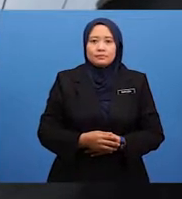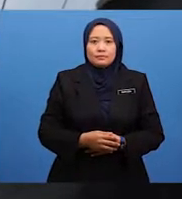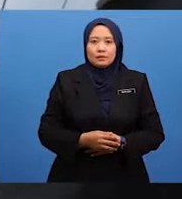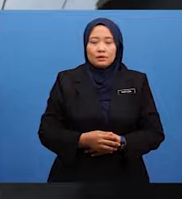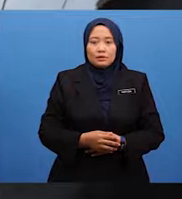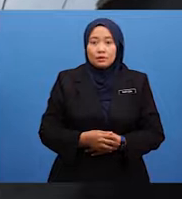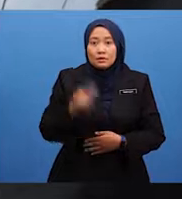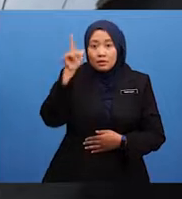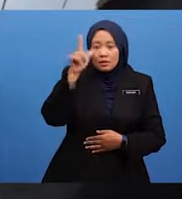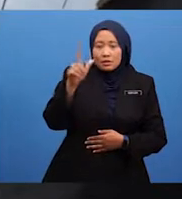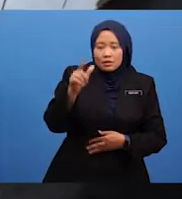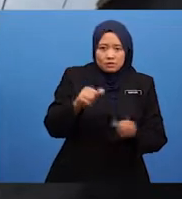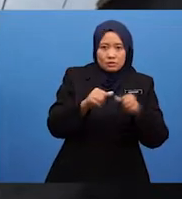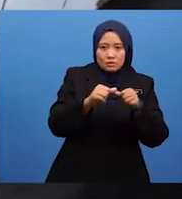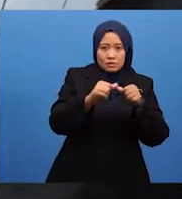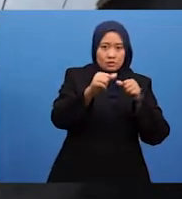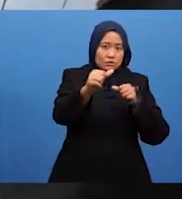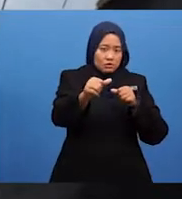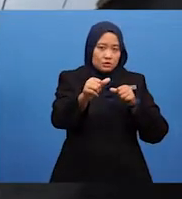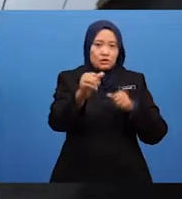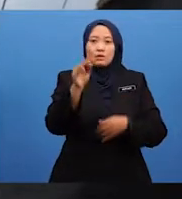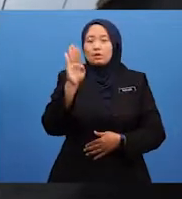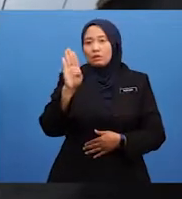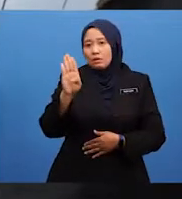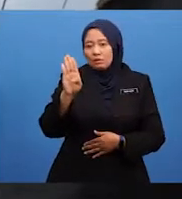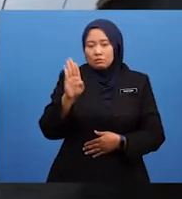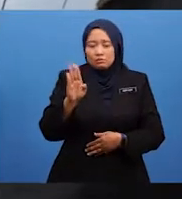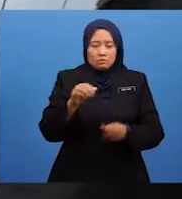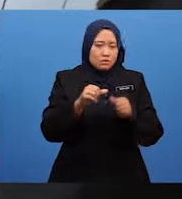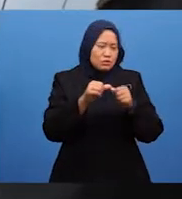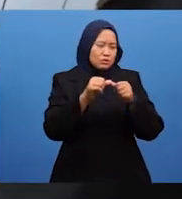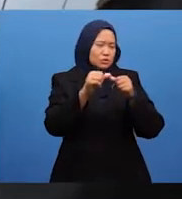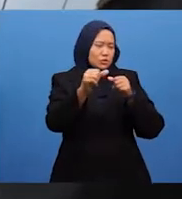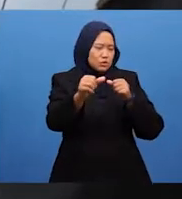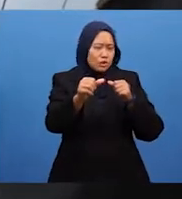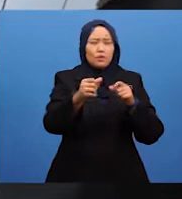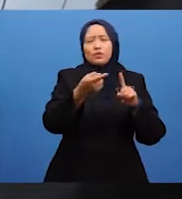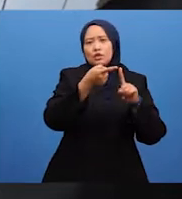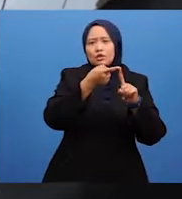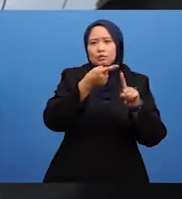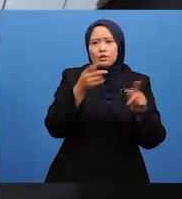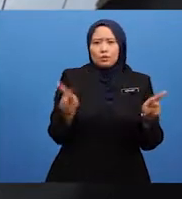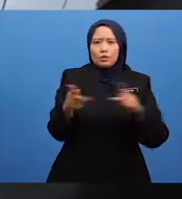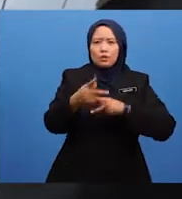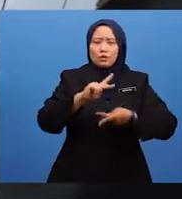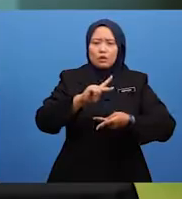Wah, lihat jarak yang dilalui kotak B lebih jauh berbanding kotak A.